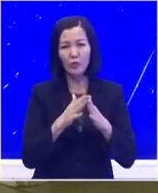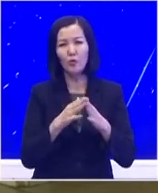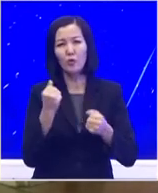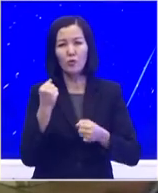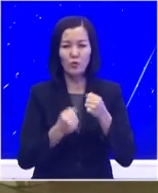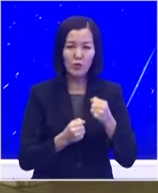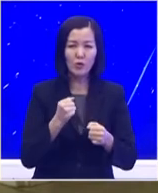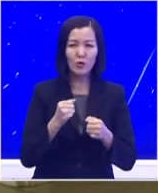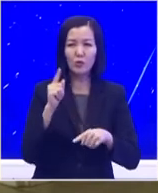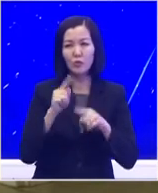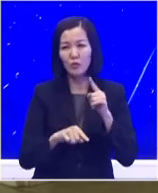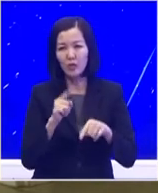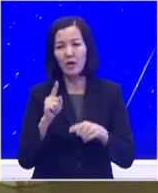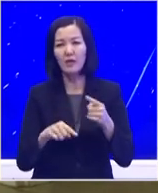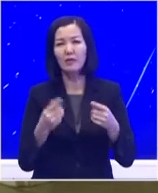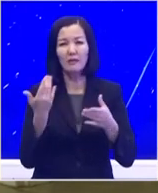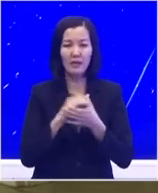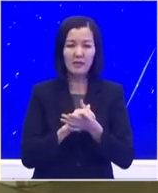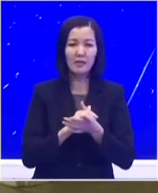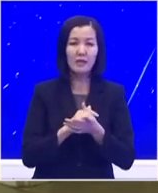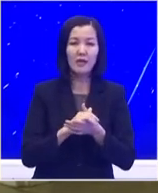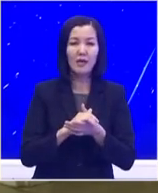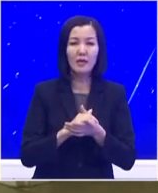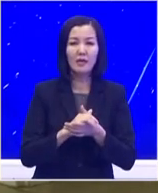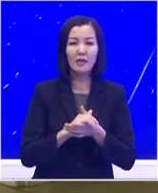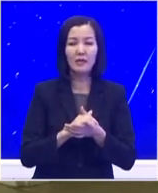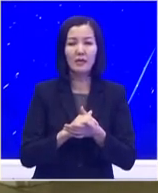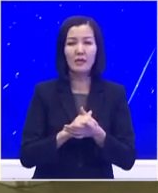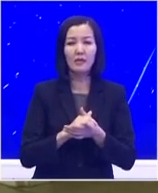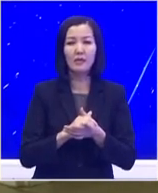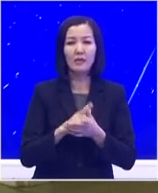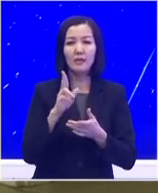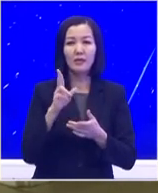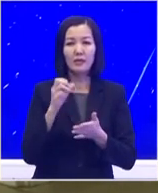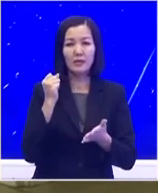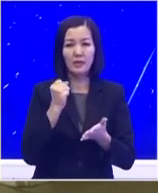Ол сіздің туысқаныңыз бола ма, танысыңыз бола ма, досыңыз бола ма, нотариуске барады. Мына